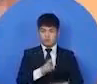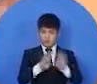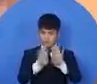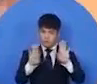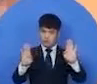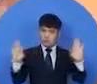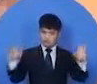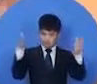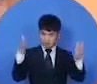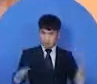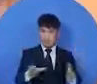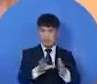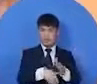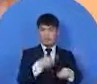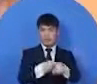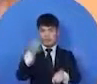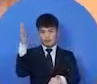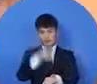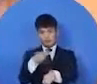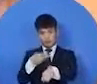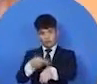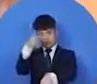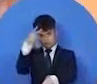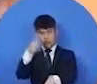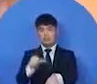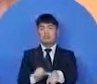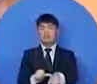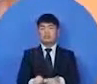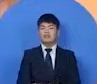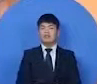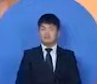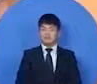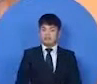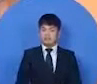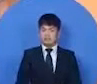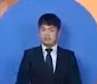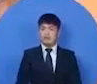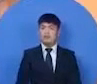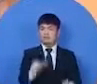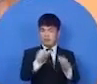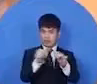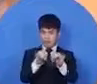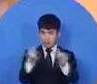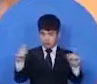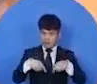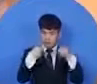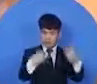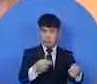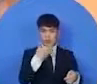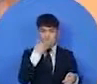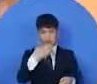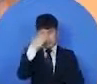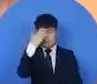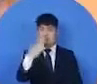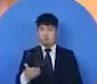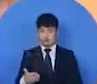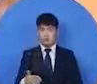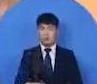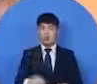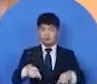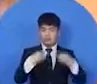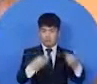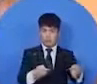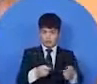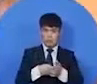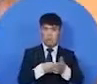예정이며 전시기간 중 오후 1시부터 2시 선착순 5명까지 참여할 수 있습니다 참가비는 무료이며 시민